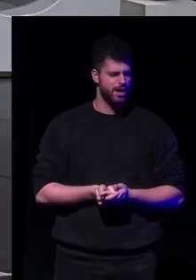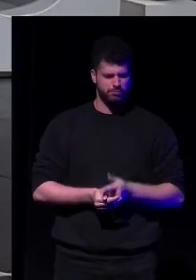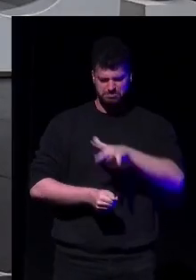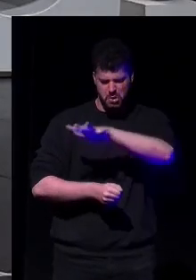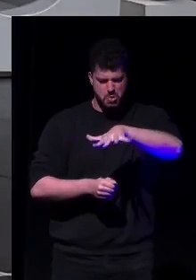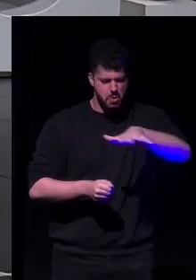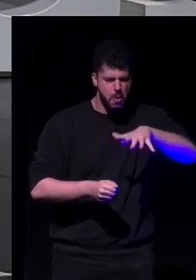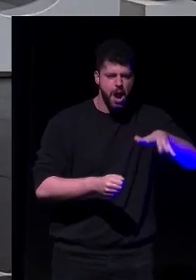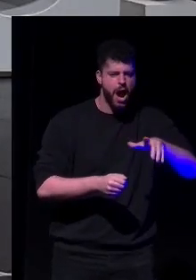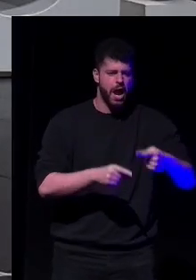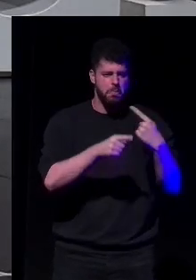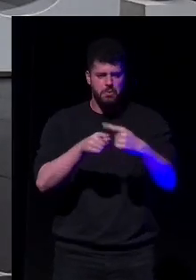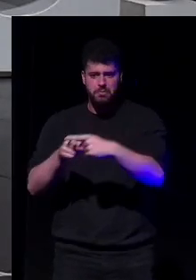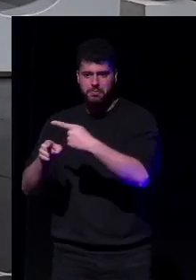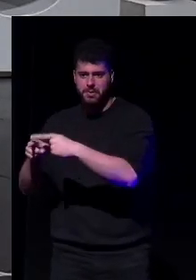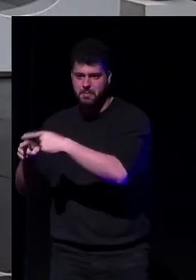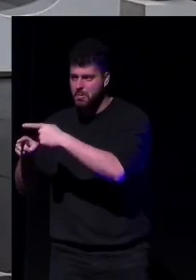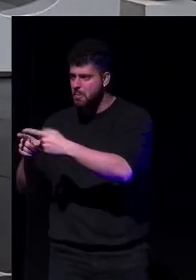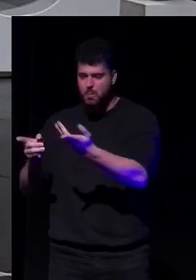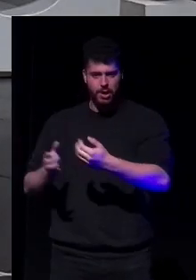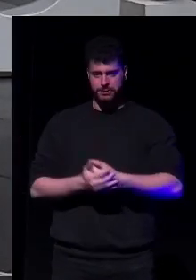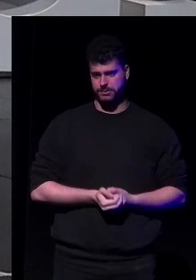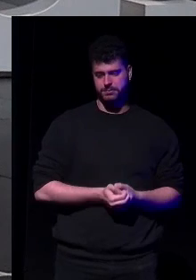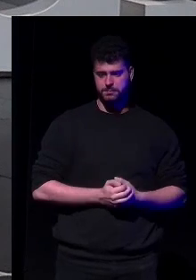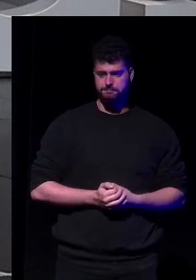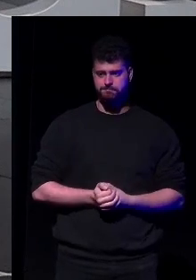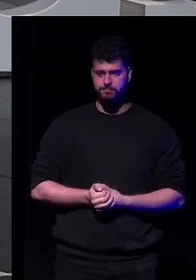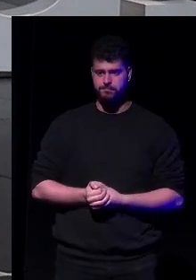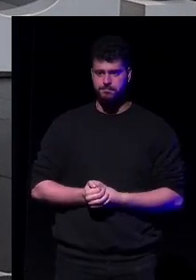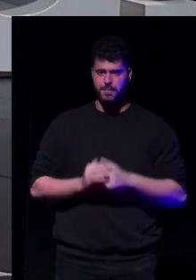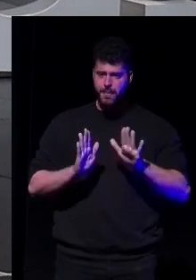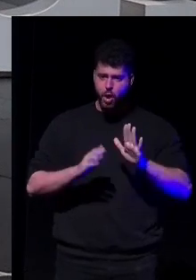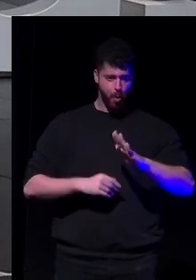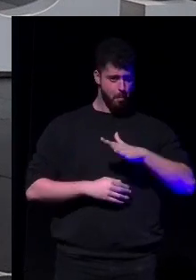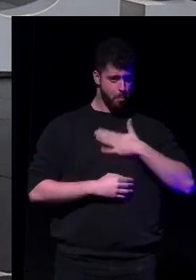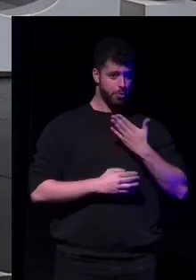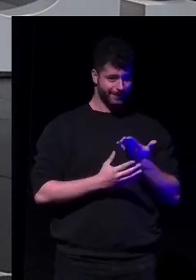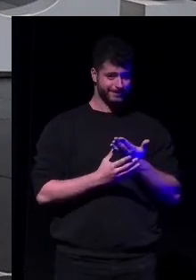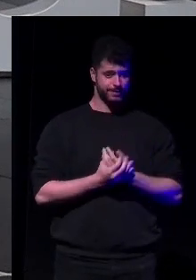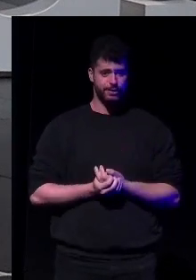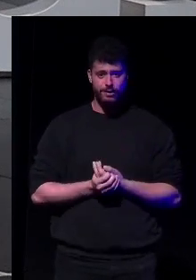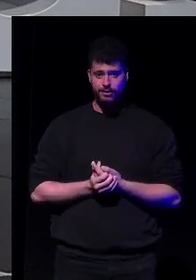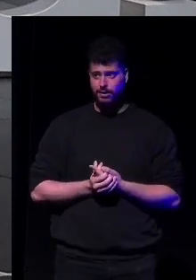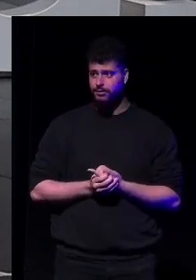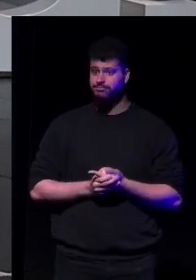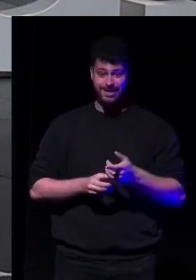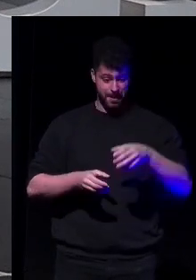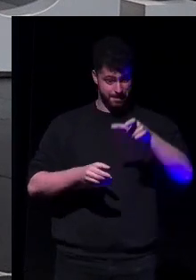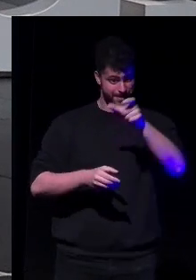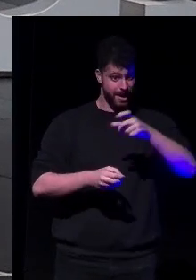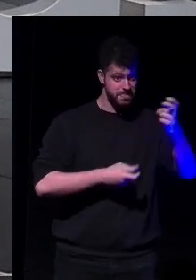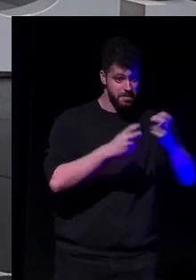que és difícil dir, no? Doncs Cadaqués, Calella, Palafrugell, però potser aquesta gent que ve de fora no